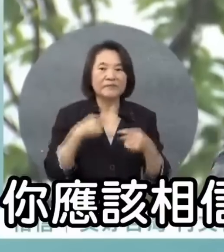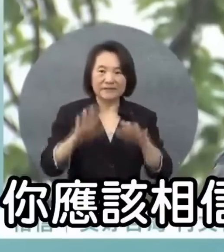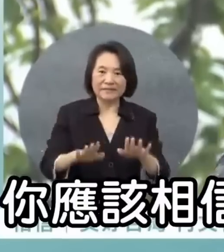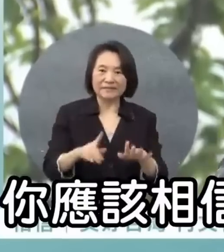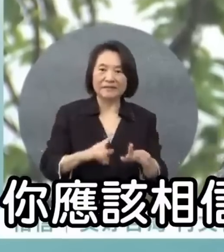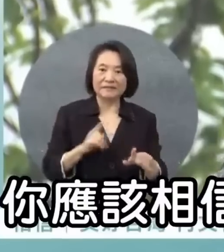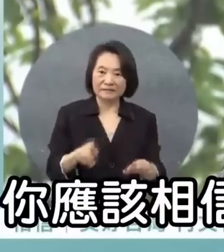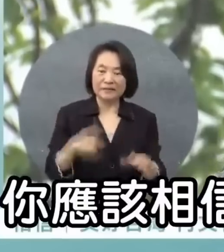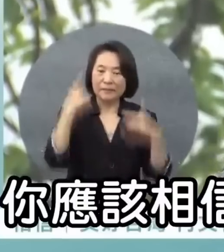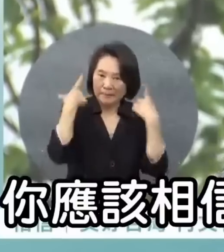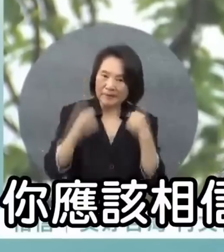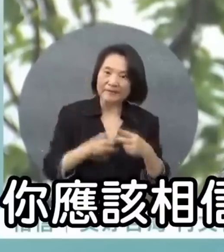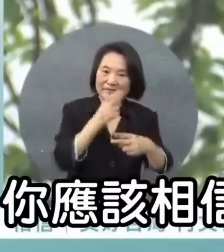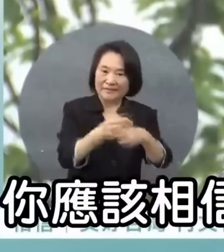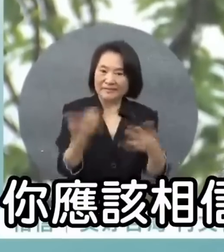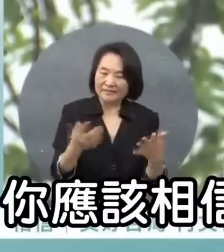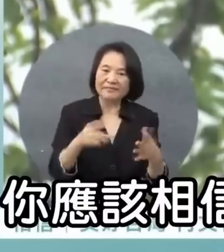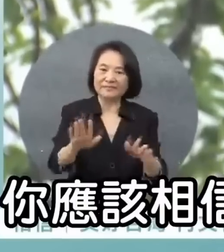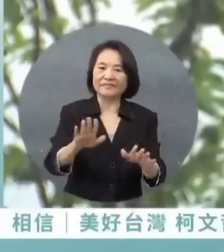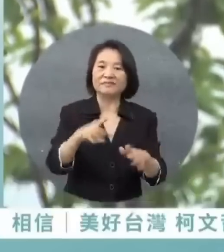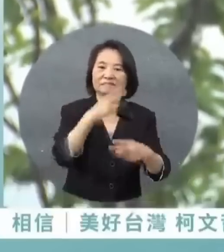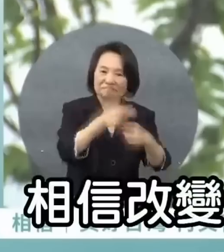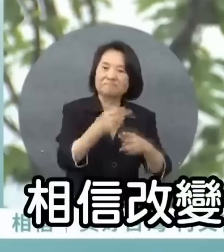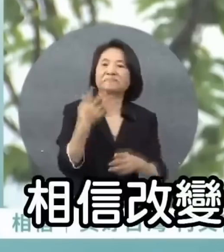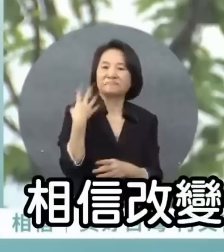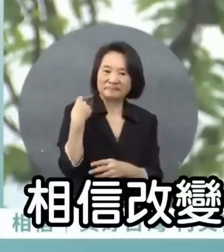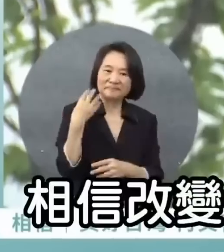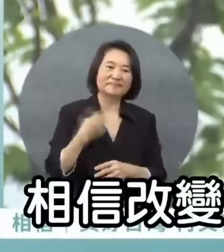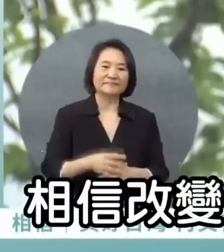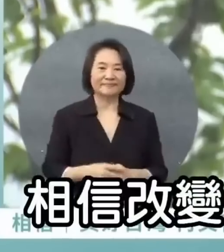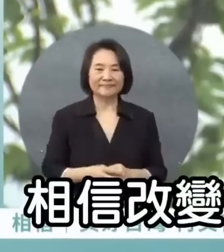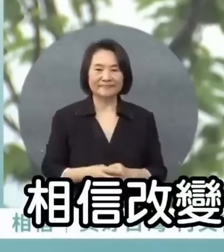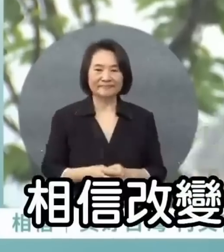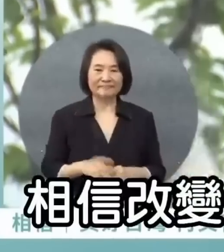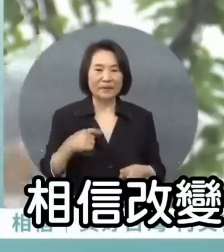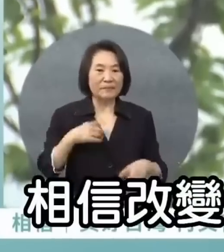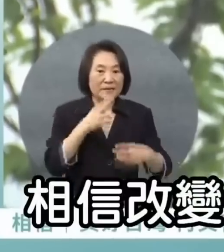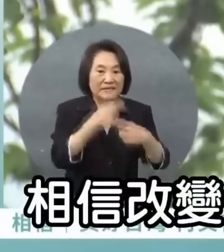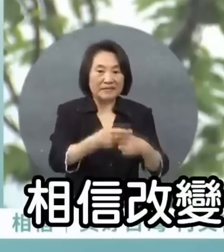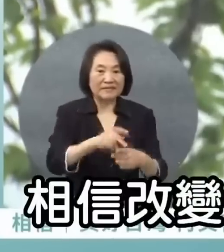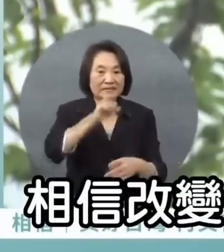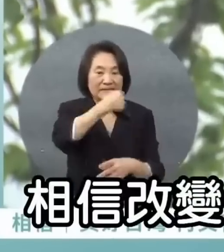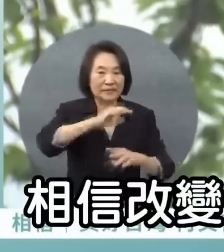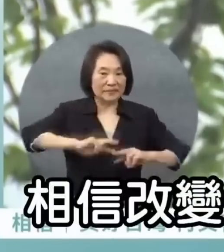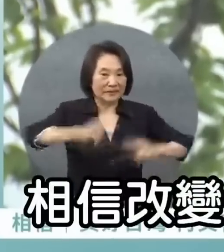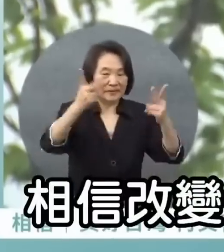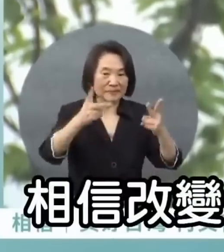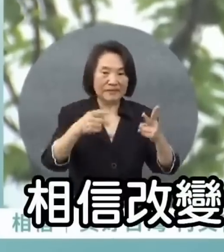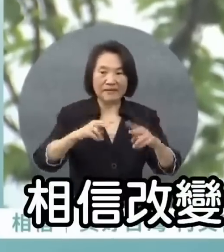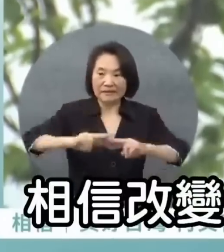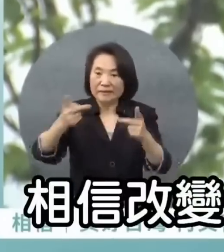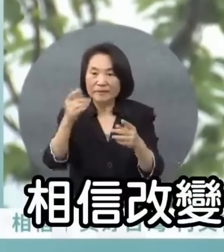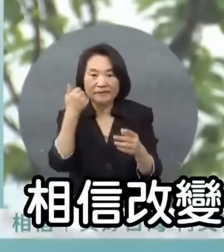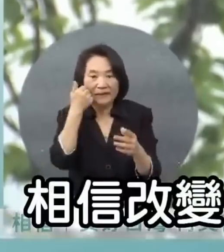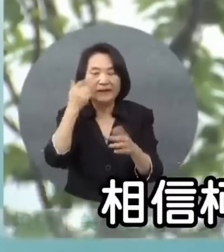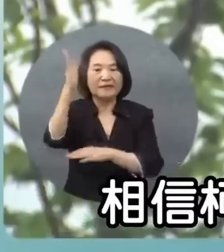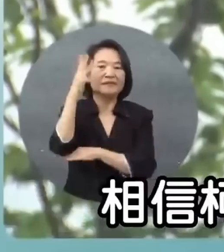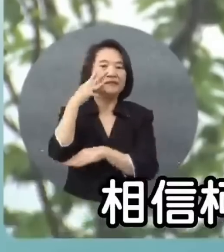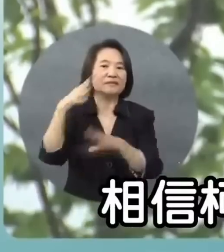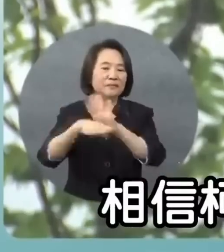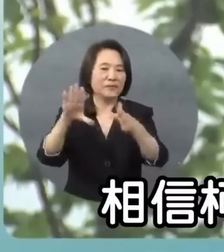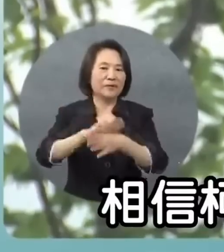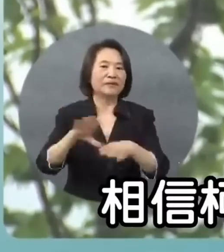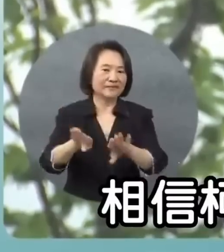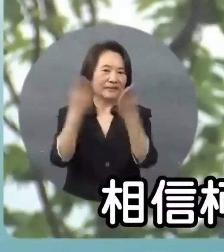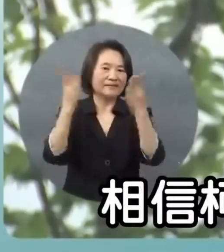信你本来就应该相信的东西，相信改变台湾从改变政治文化开始，相